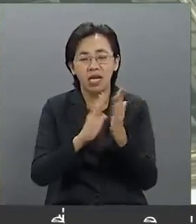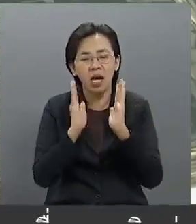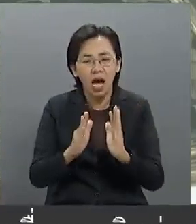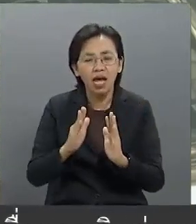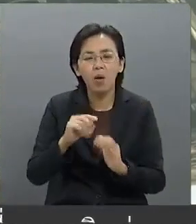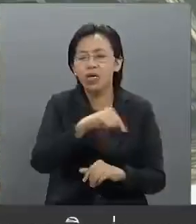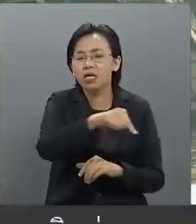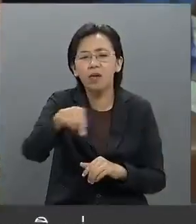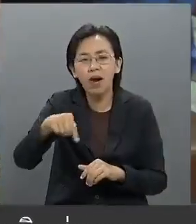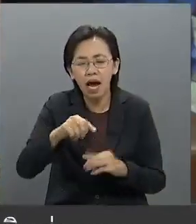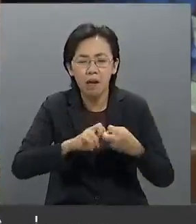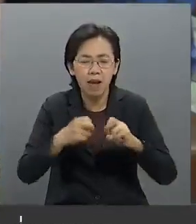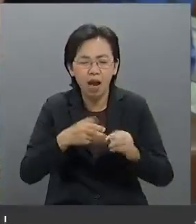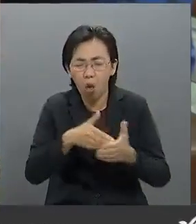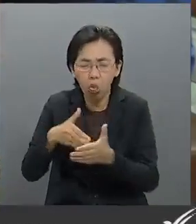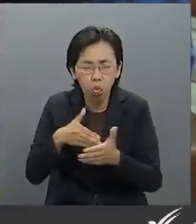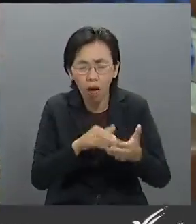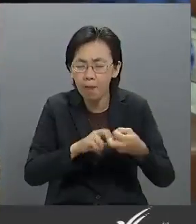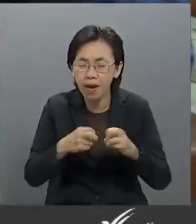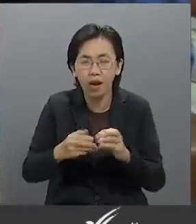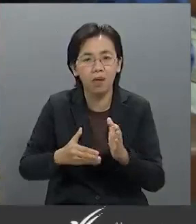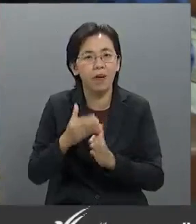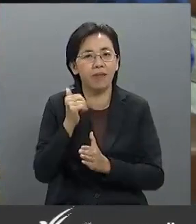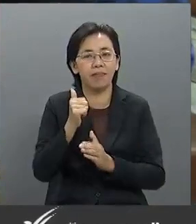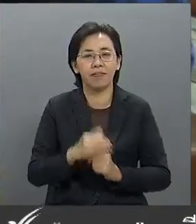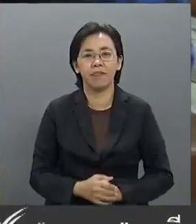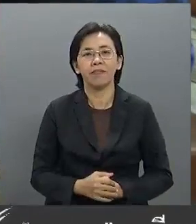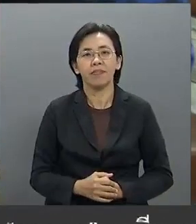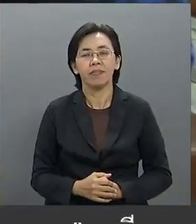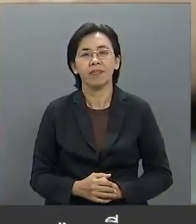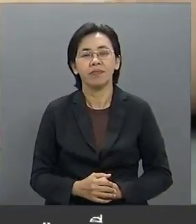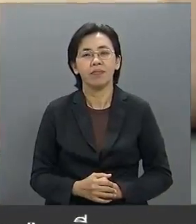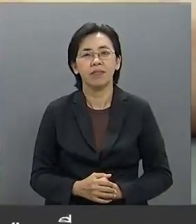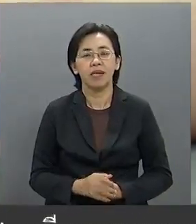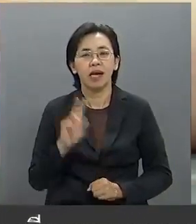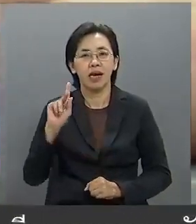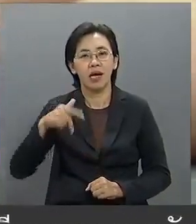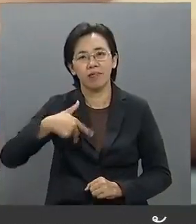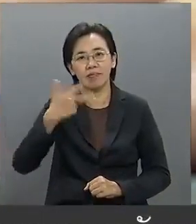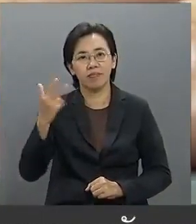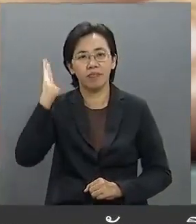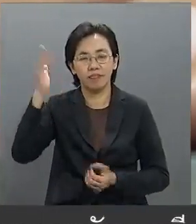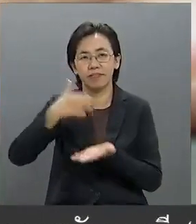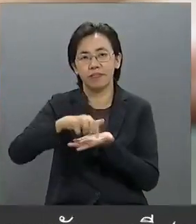พ้นวิกฤตไปด้วยกันกฤทธาดีมีไทย PBS รายงาน